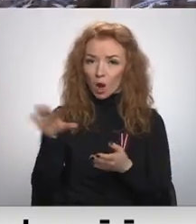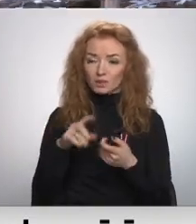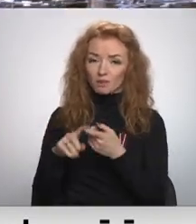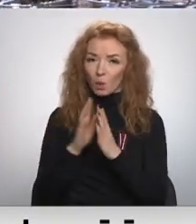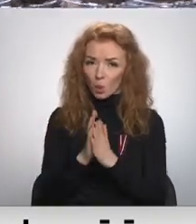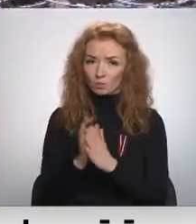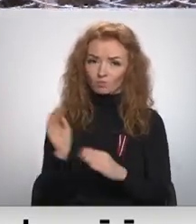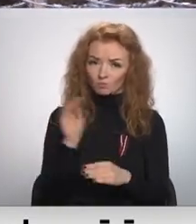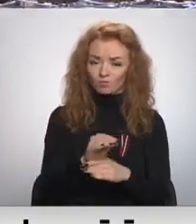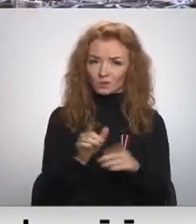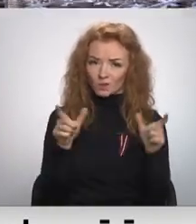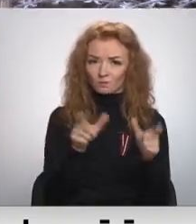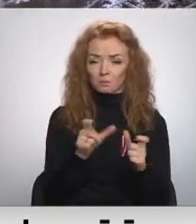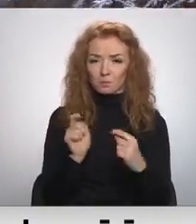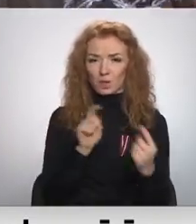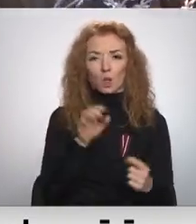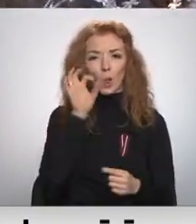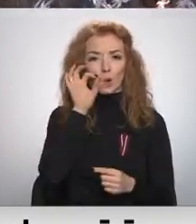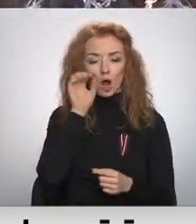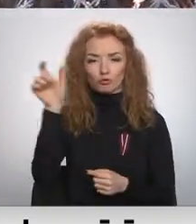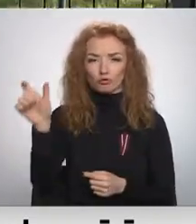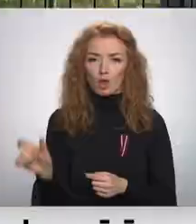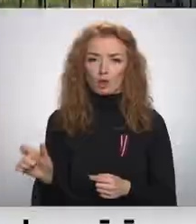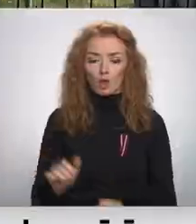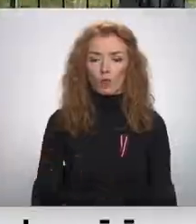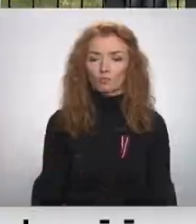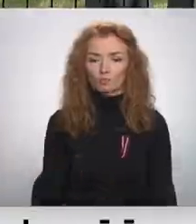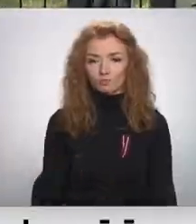par stingrākām sankcijām pret Lukašenko režīmu. Dāvids Freidenfelds, Latvijas televīzija.